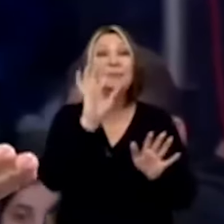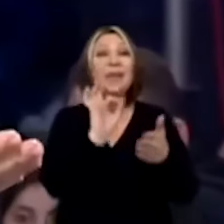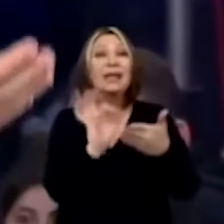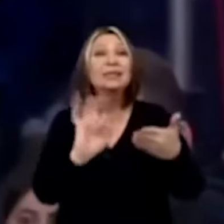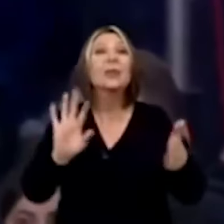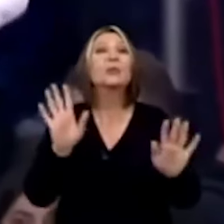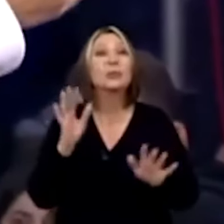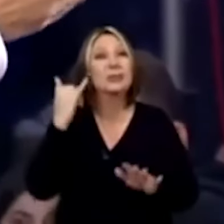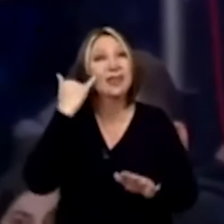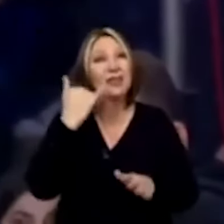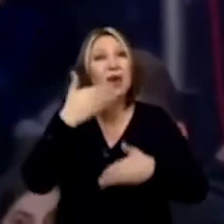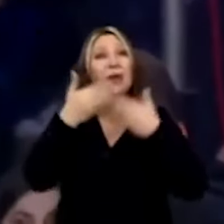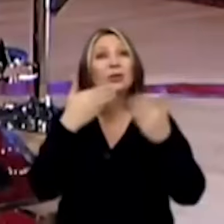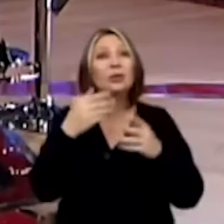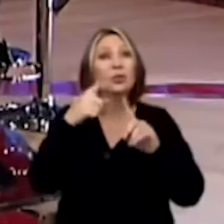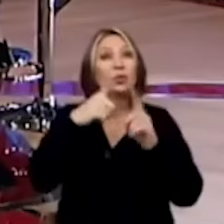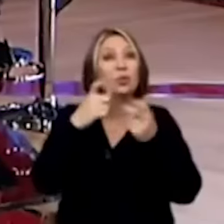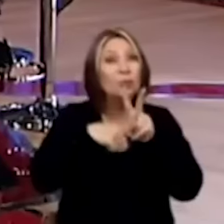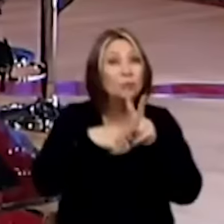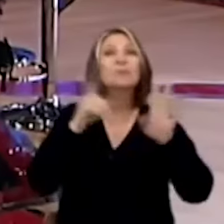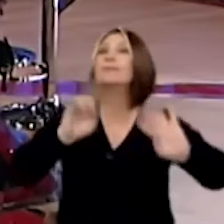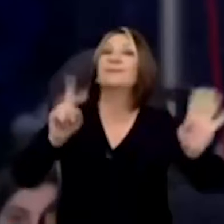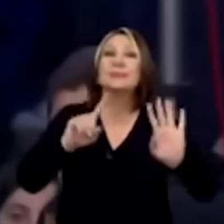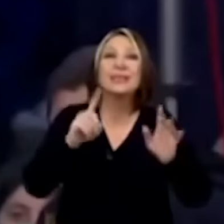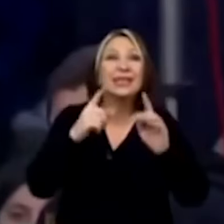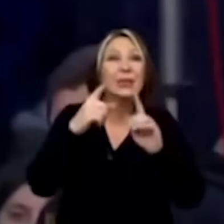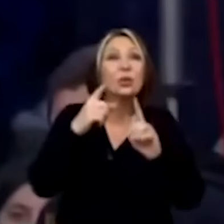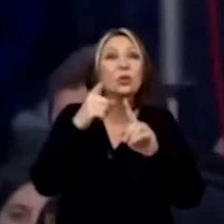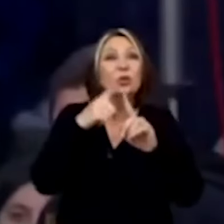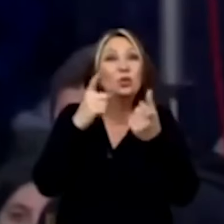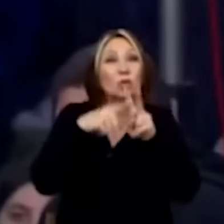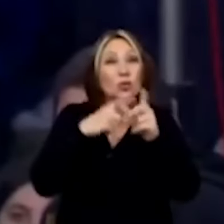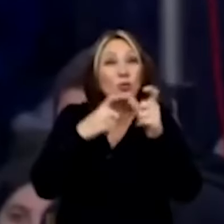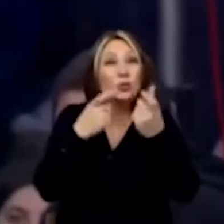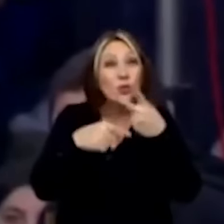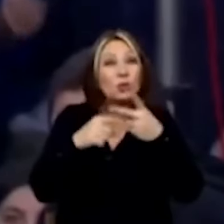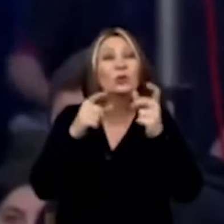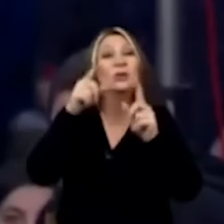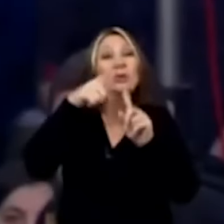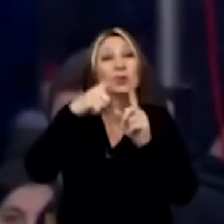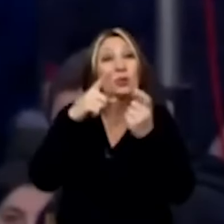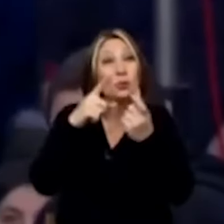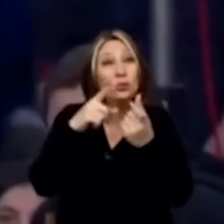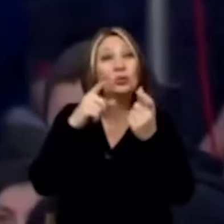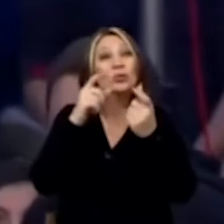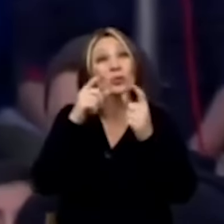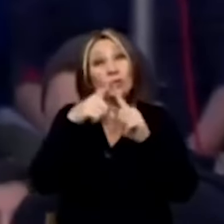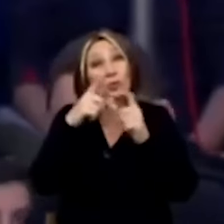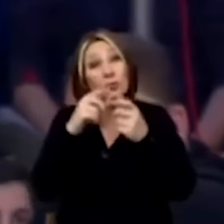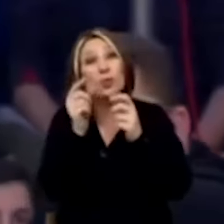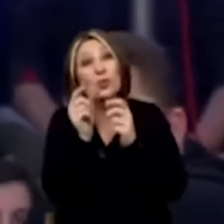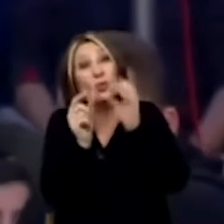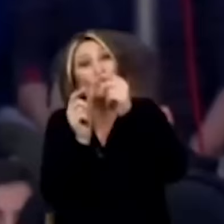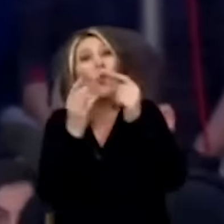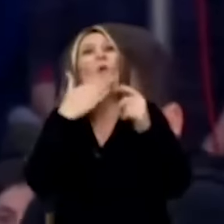yazdıramıyorsun. Telefonda anlatamıyor. Tüysüz. Mail adresim Tüysüz. Tüysüzün üysüzü. Yani tüysüzün